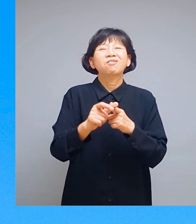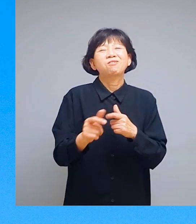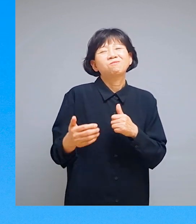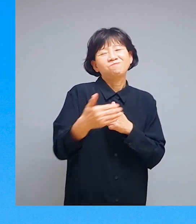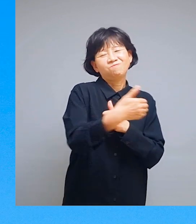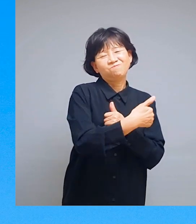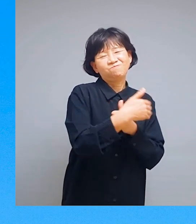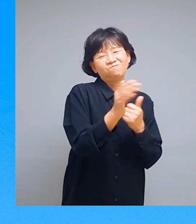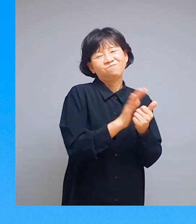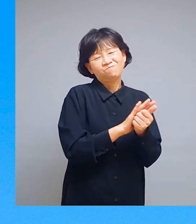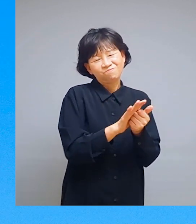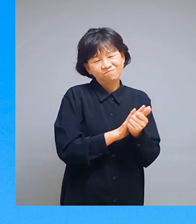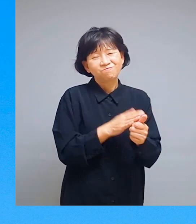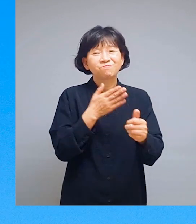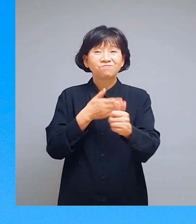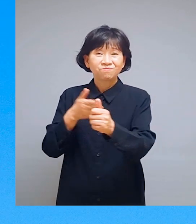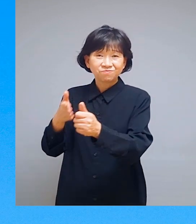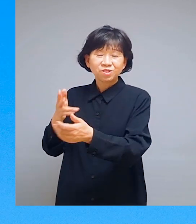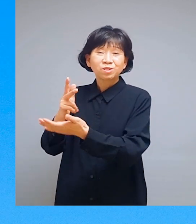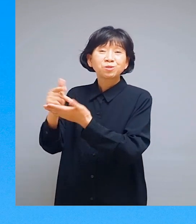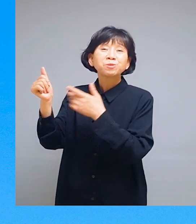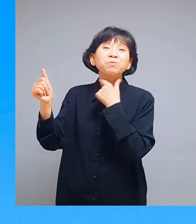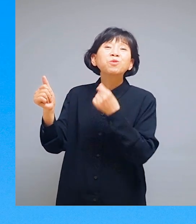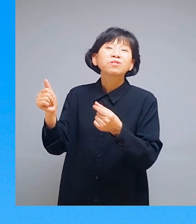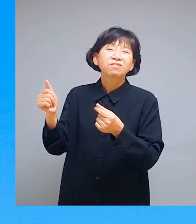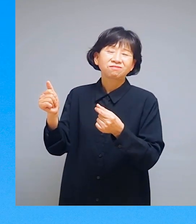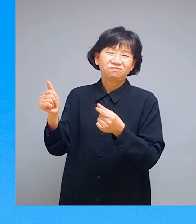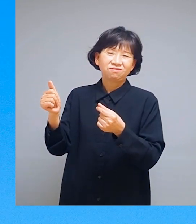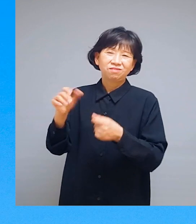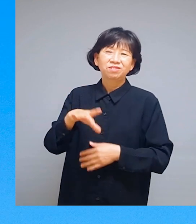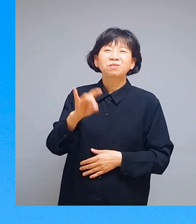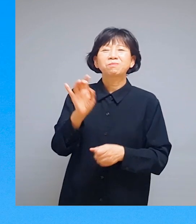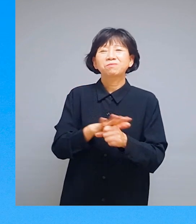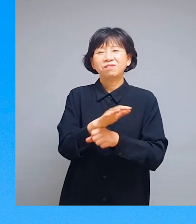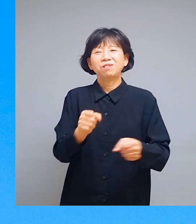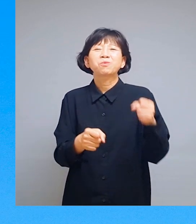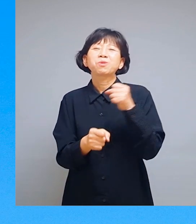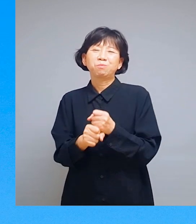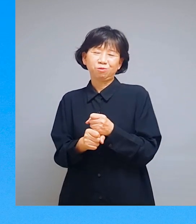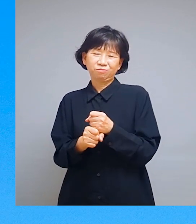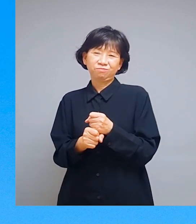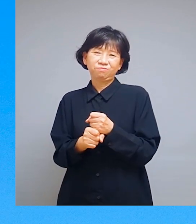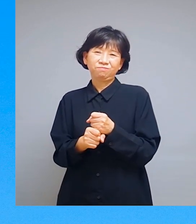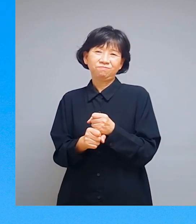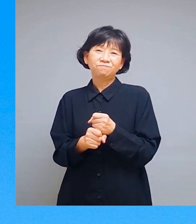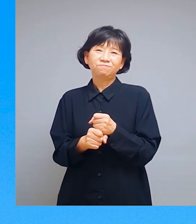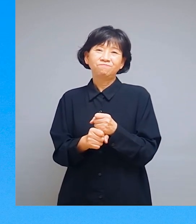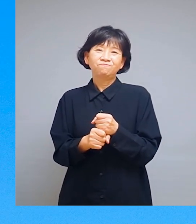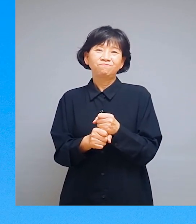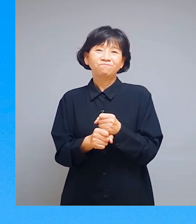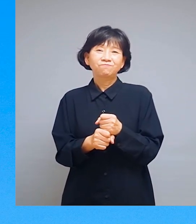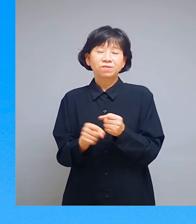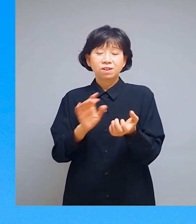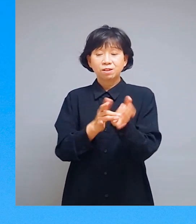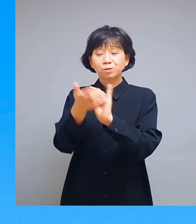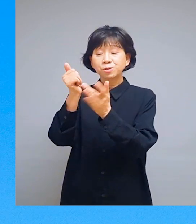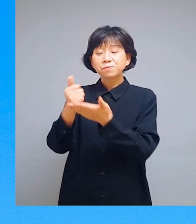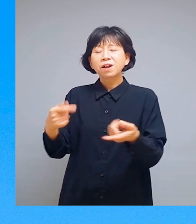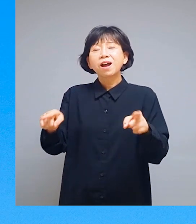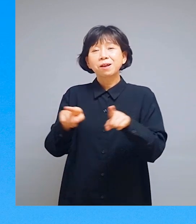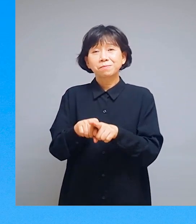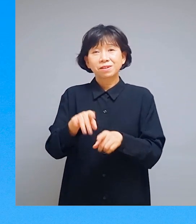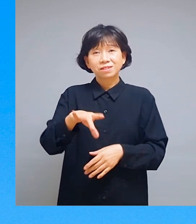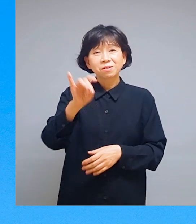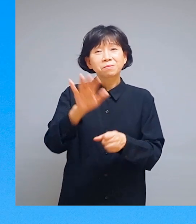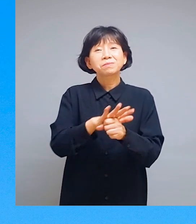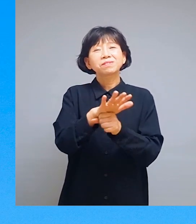바랍니다. 성도 여러분, 주님이 원하시는 것은요 바로 첫사랑을 다시 회복하는 것입니다. 예수님과 함께했던 처음